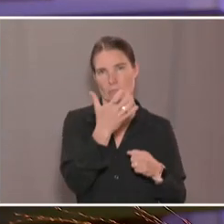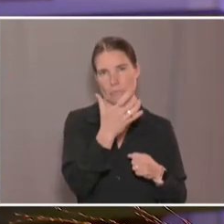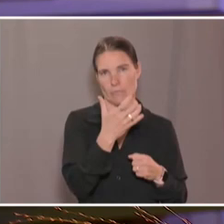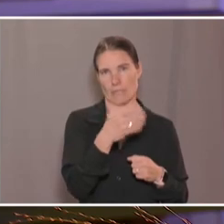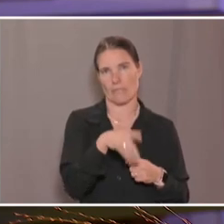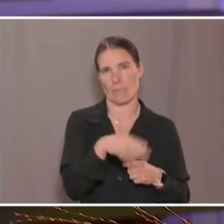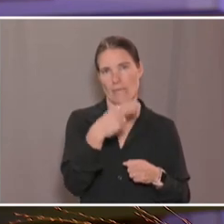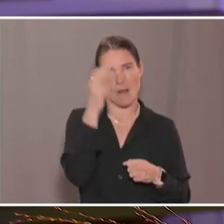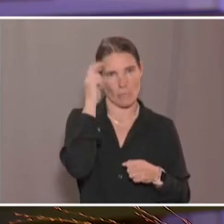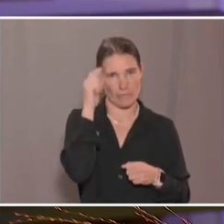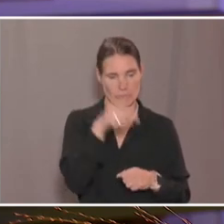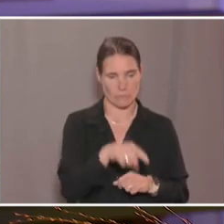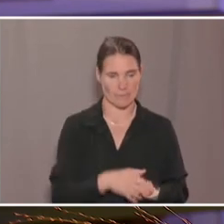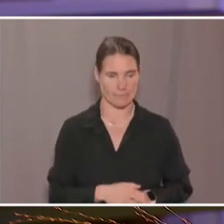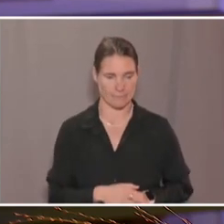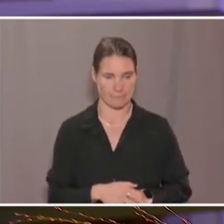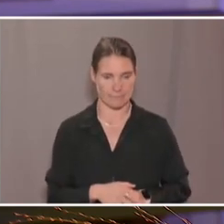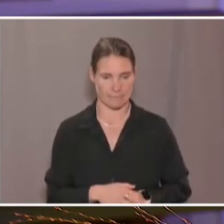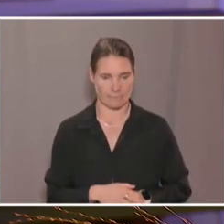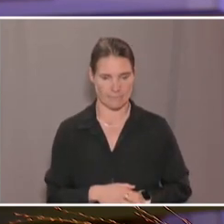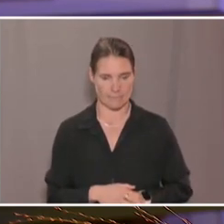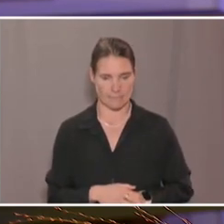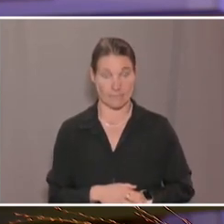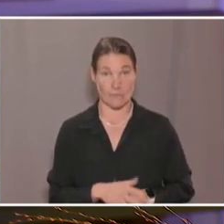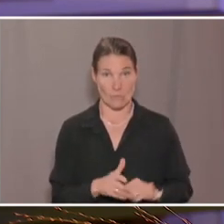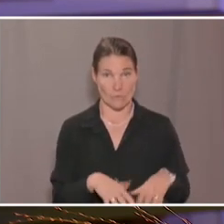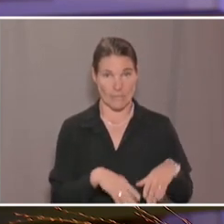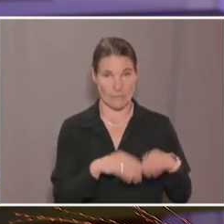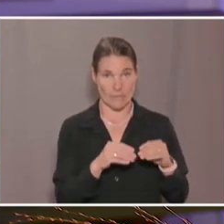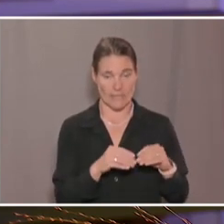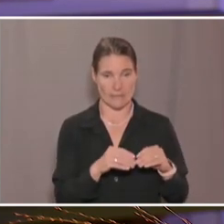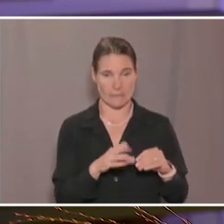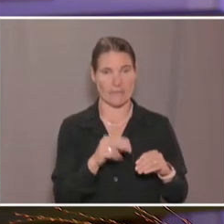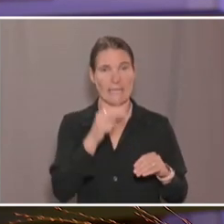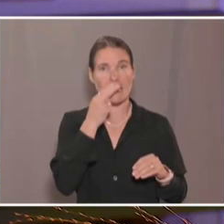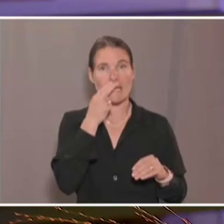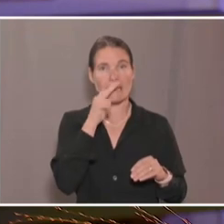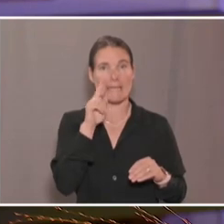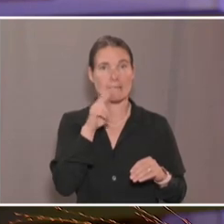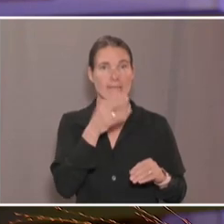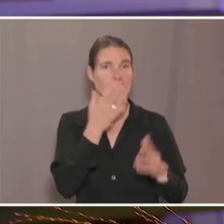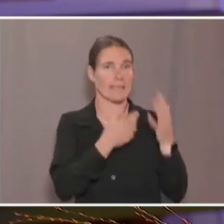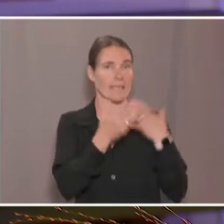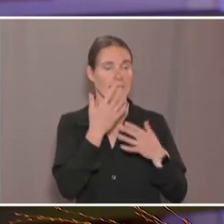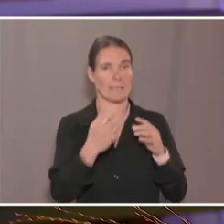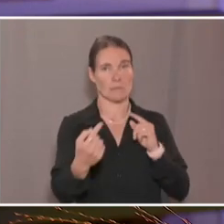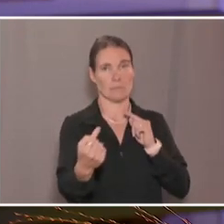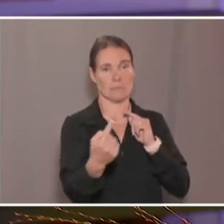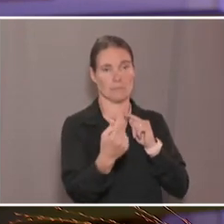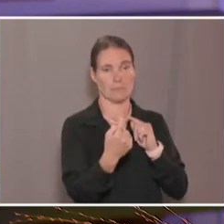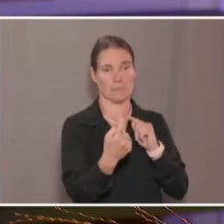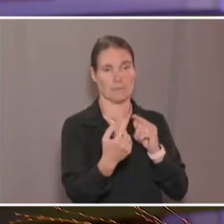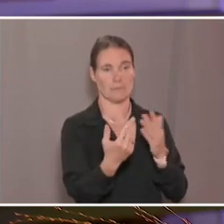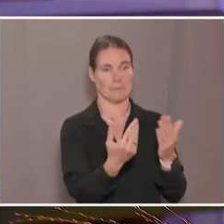PH, sah sich hier von Beginn an mit seiner NS-Vergangenheit konfrontiert, was